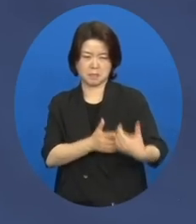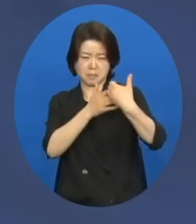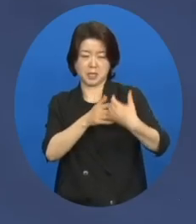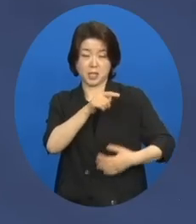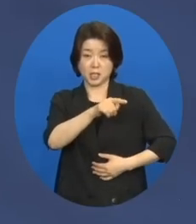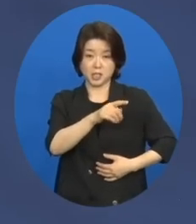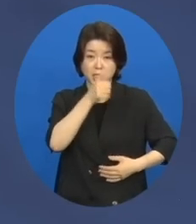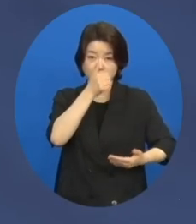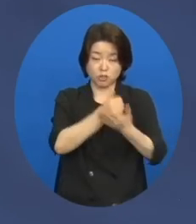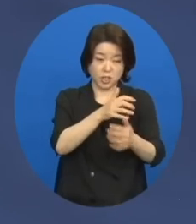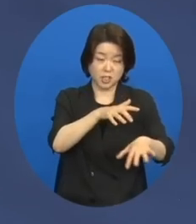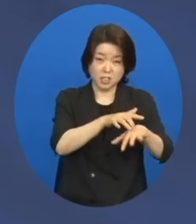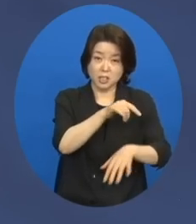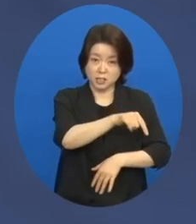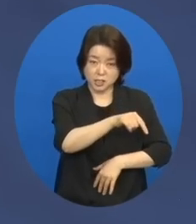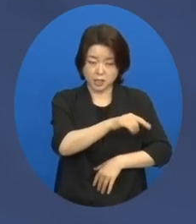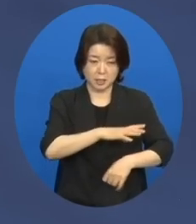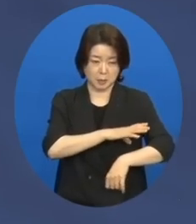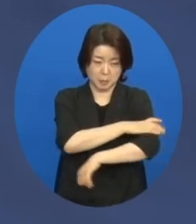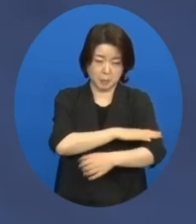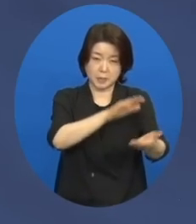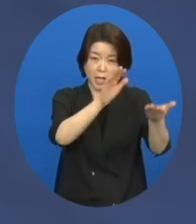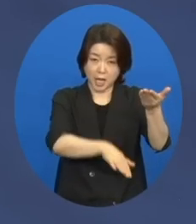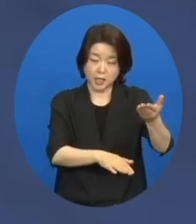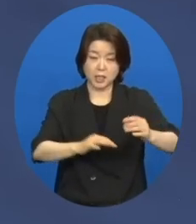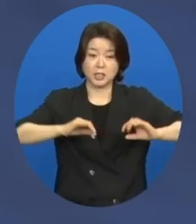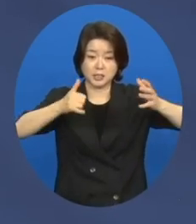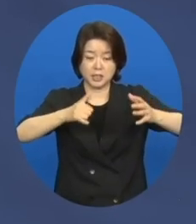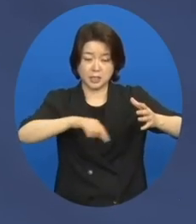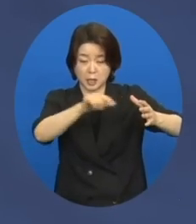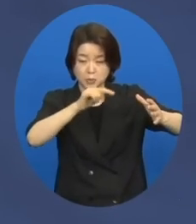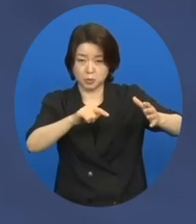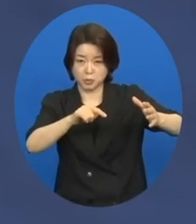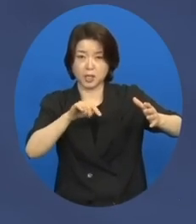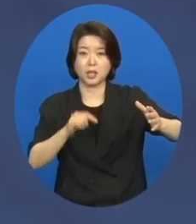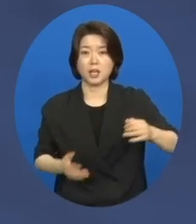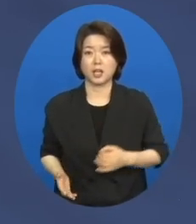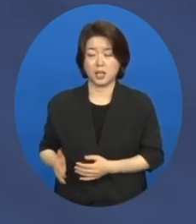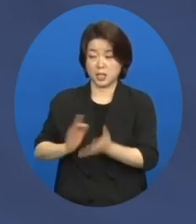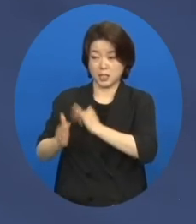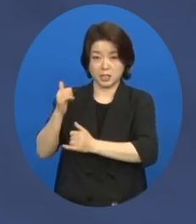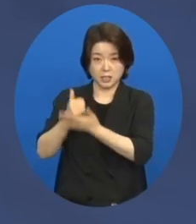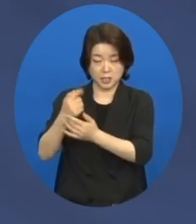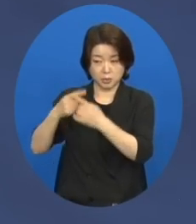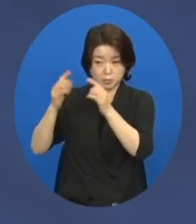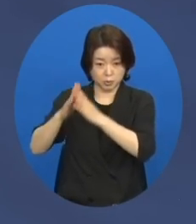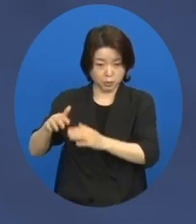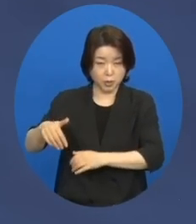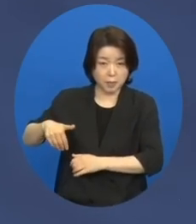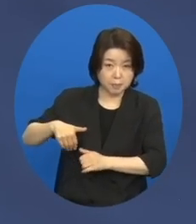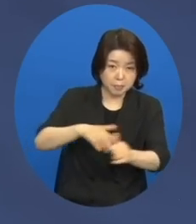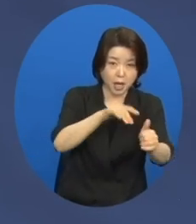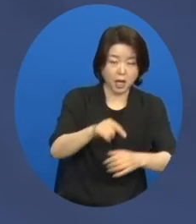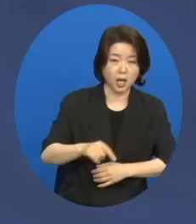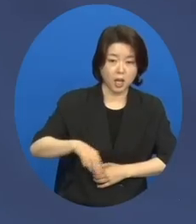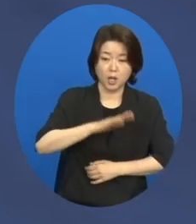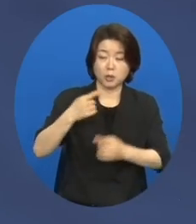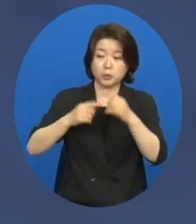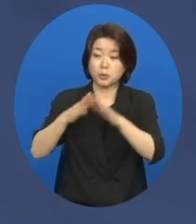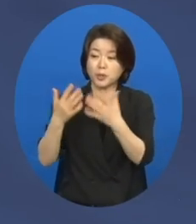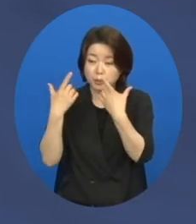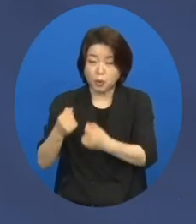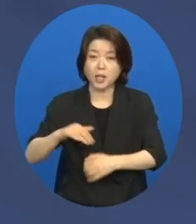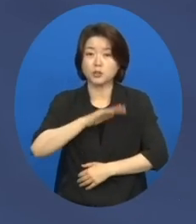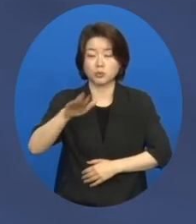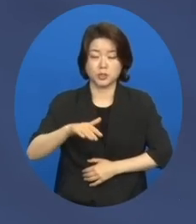이 죄악과 사단의 권세 아래에 있는 세상 한복판에 예수님의 교회를, 교회된 우리를